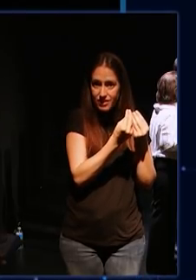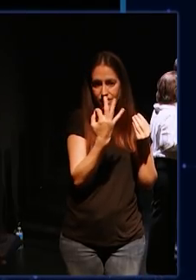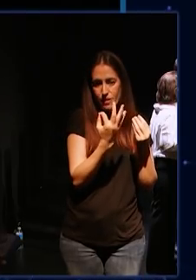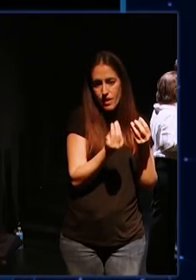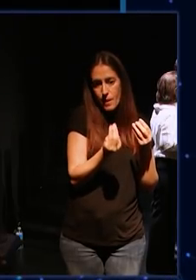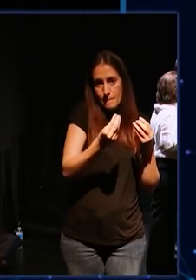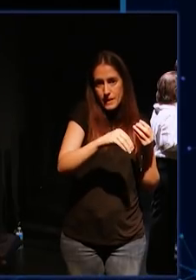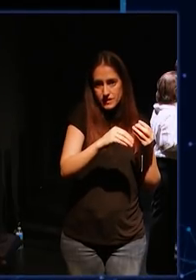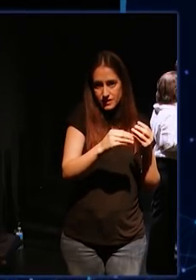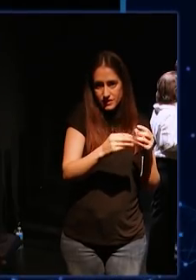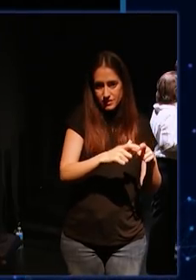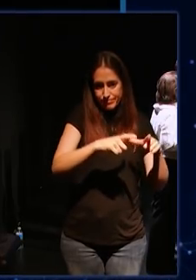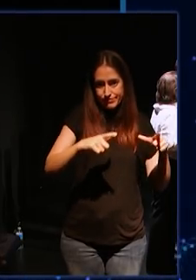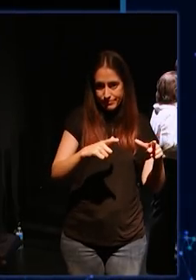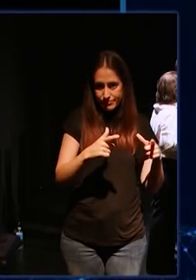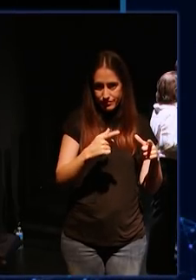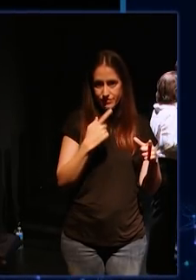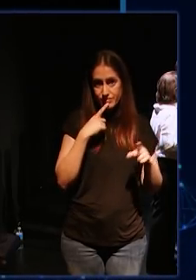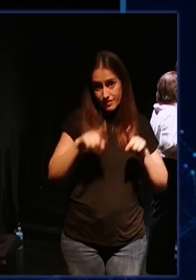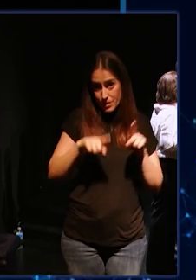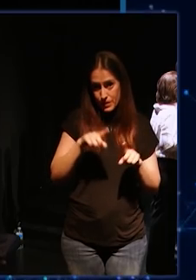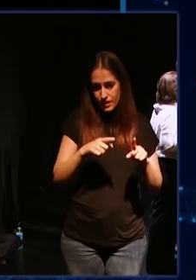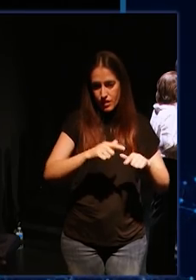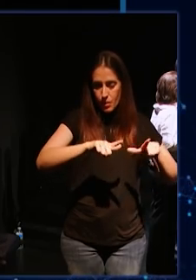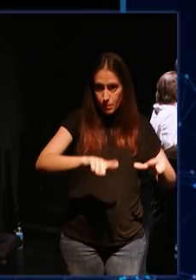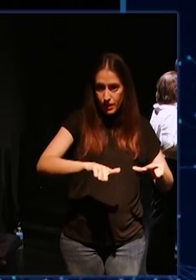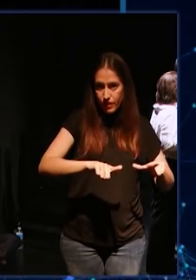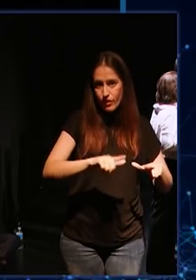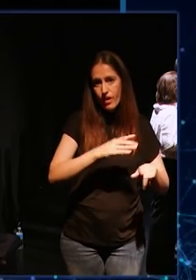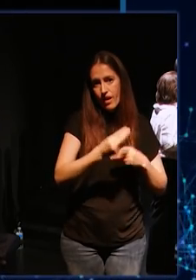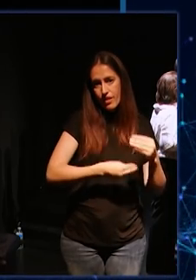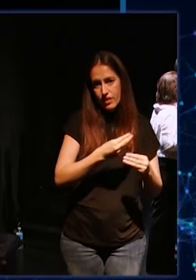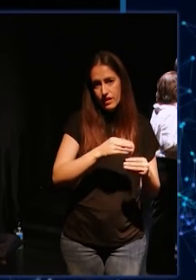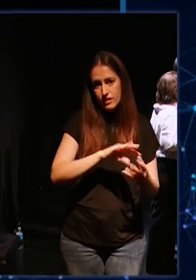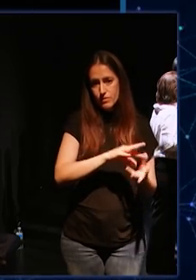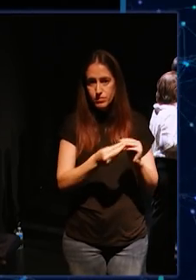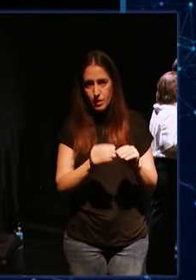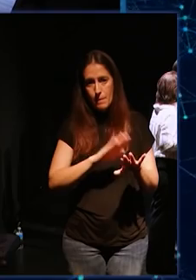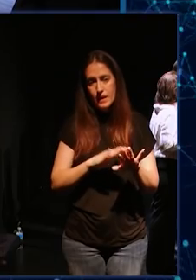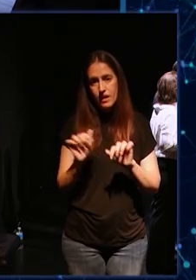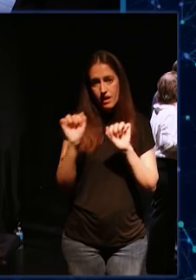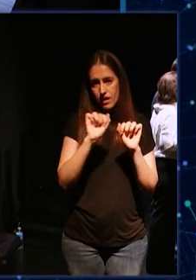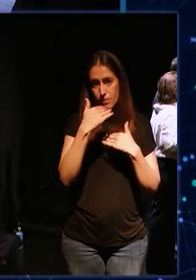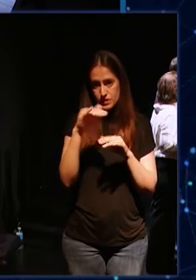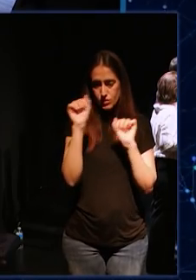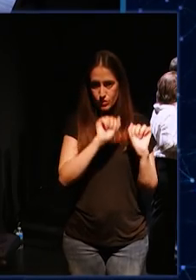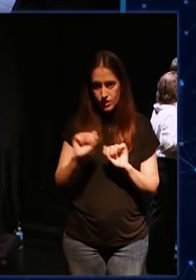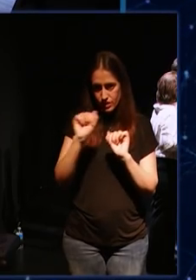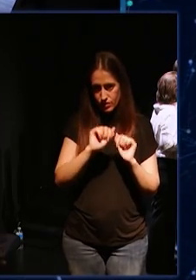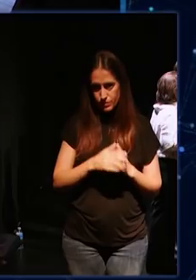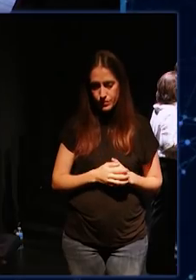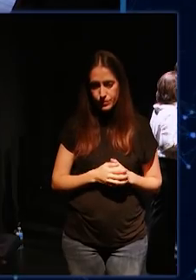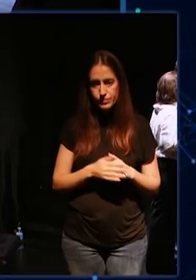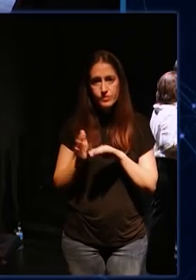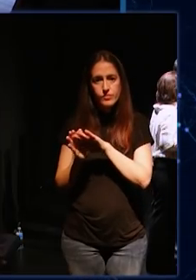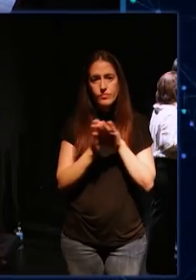seria possible en aquells casos en què el baix local recuperat sigui per habitatge protegit. Hem d'anar acabant aquest bloc també. Tenia la